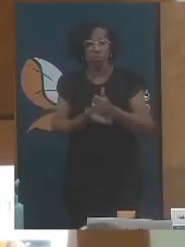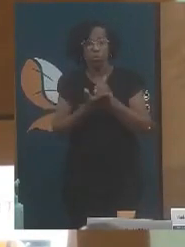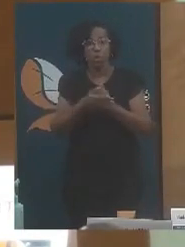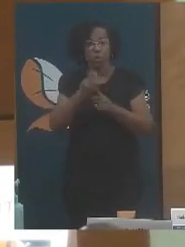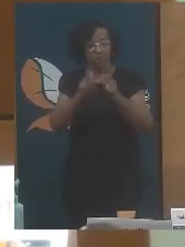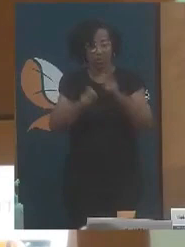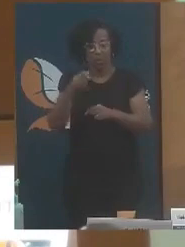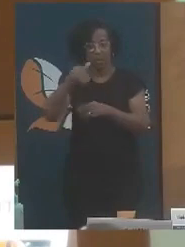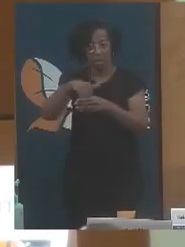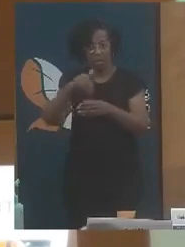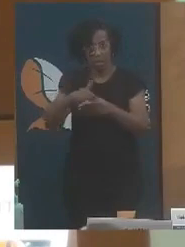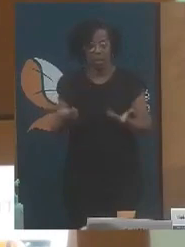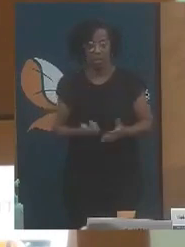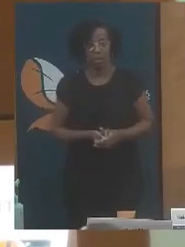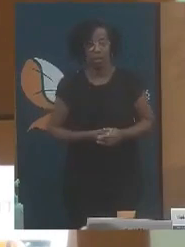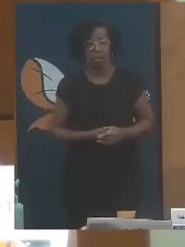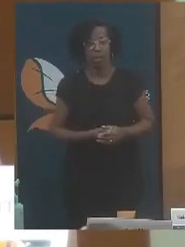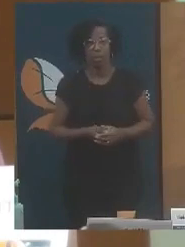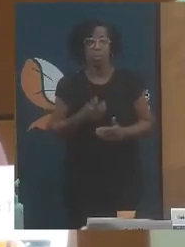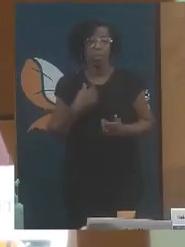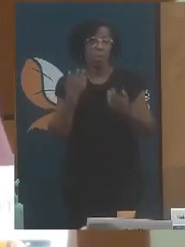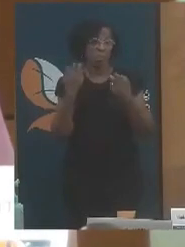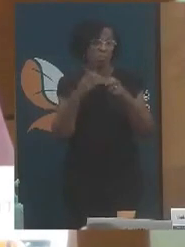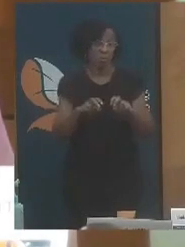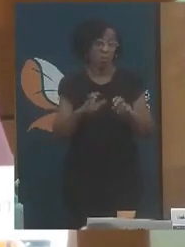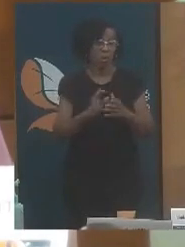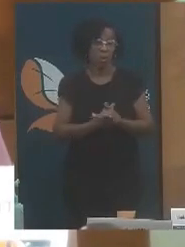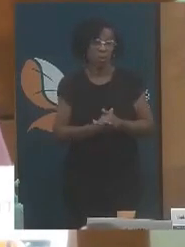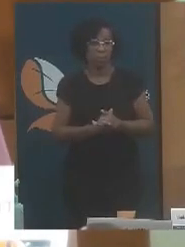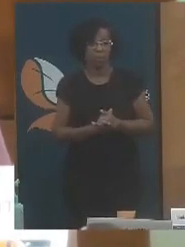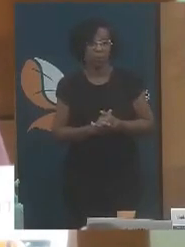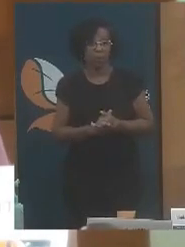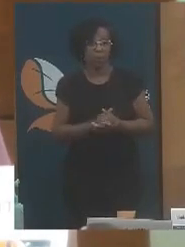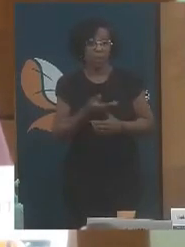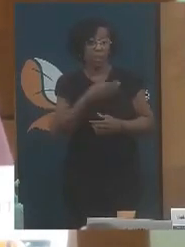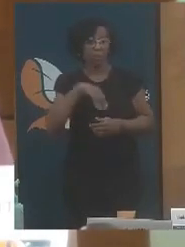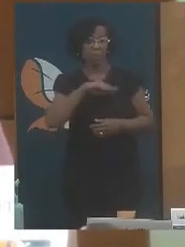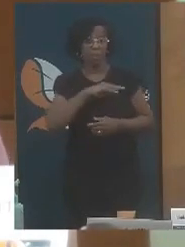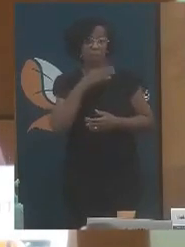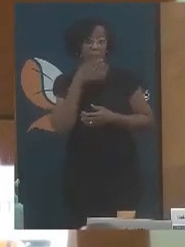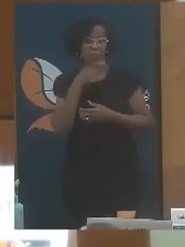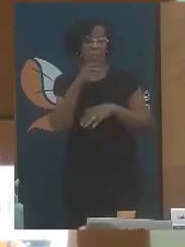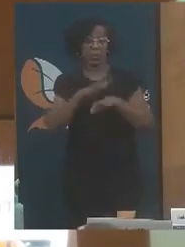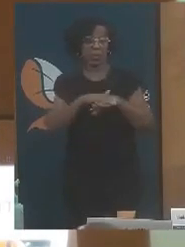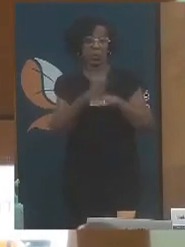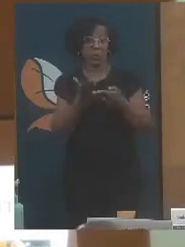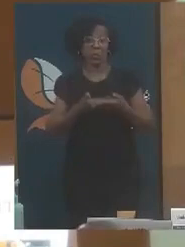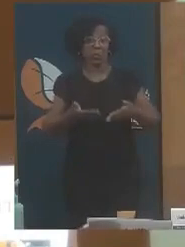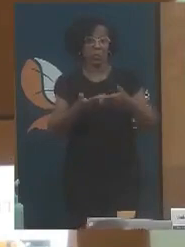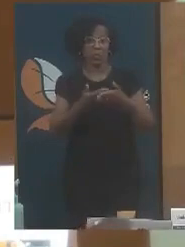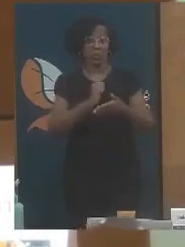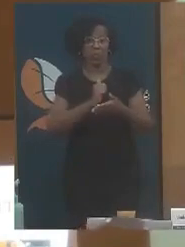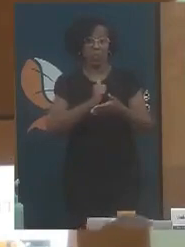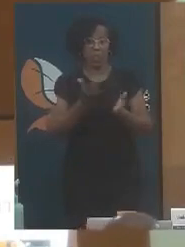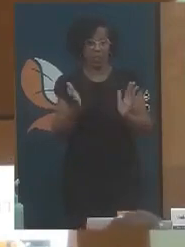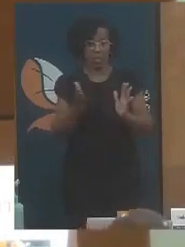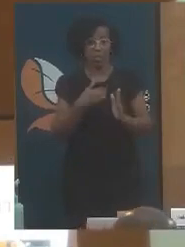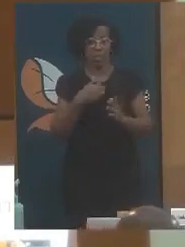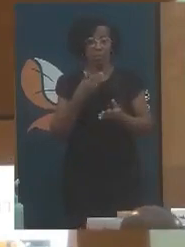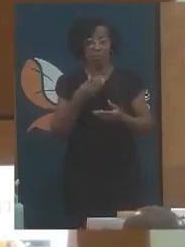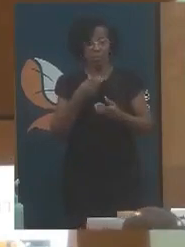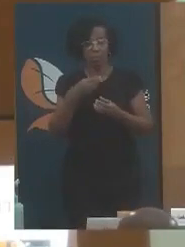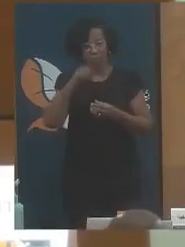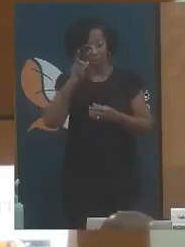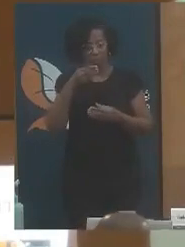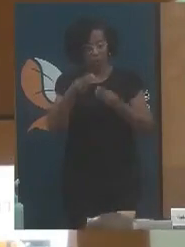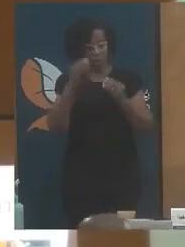affaire-là. Je ne veux pas prendre la responsabilité de parler de ce cas individuel, mais ça préoccupe